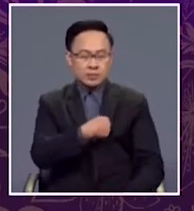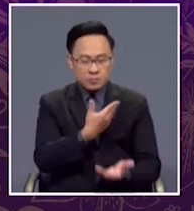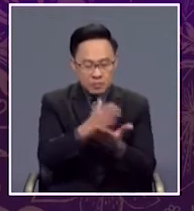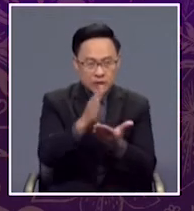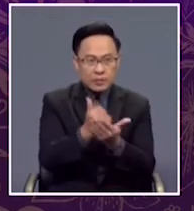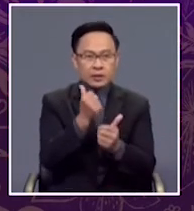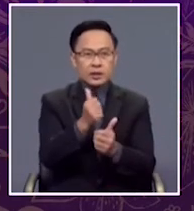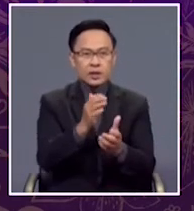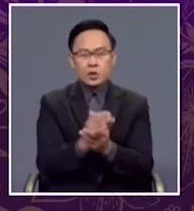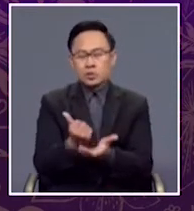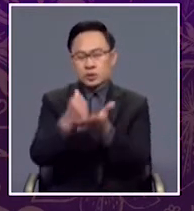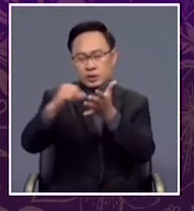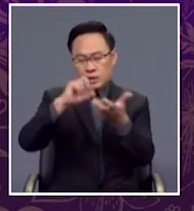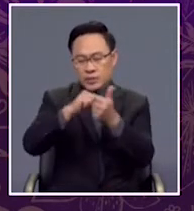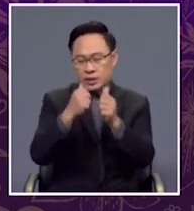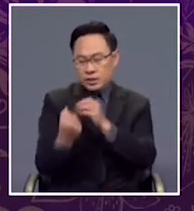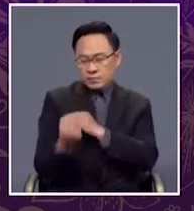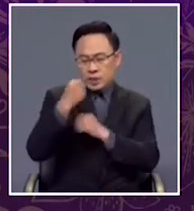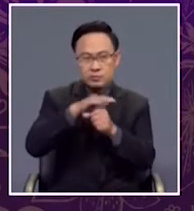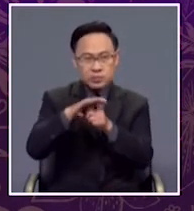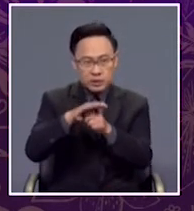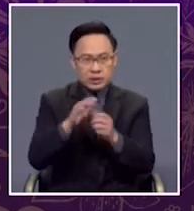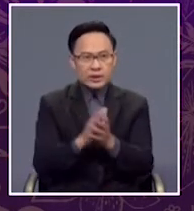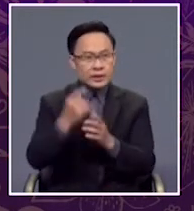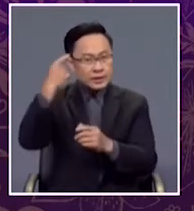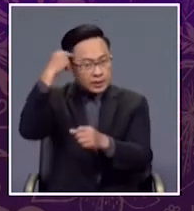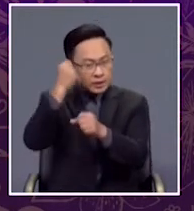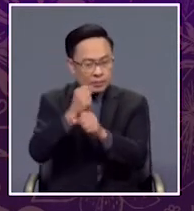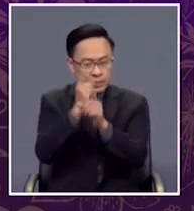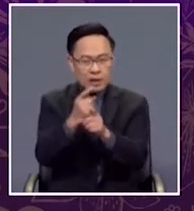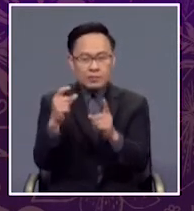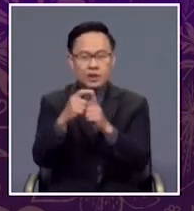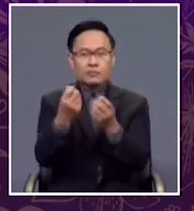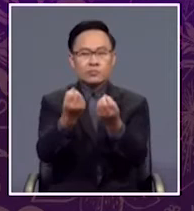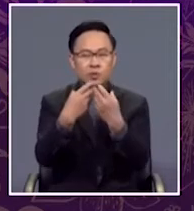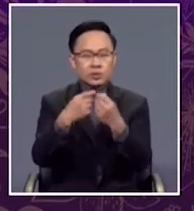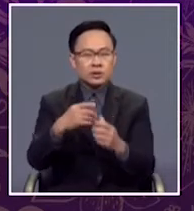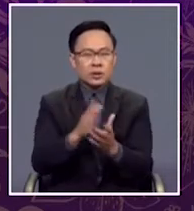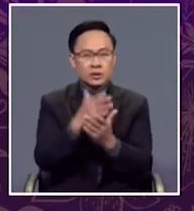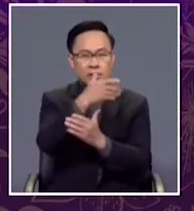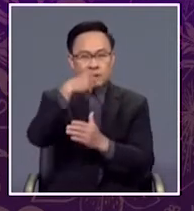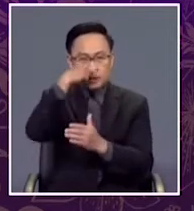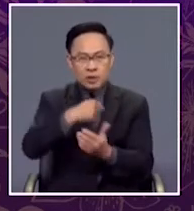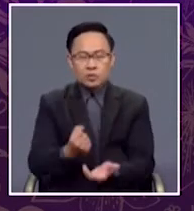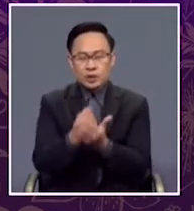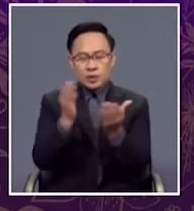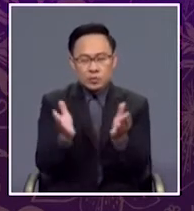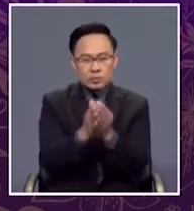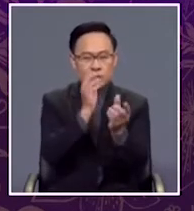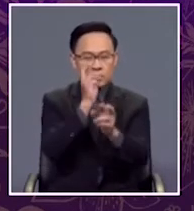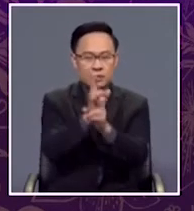น่จะช่วยแก้ใช้อำนาจให้เหมาะสมคิดและทำตามยุทธศาสตร์ชาตินิยมร่วมชื่นชมศิลปะวัฒน